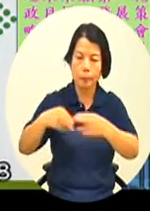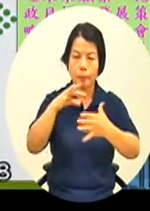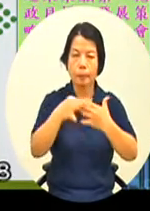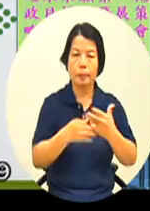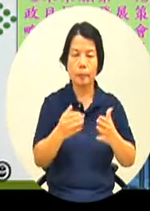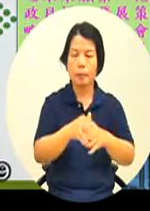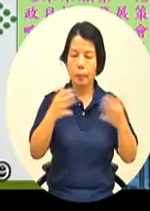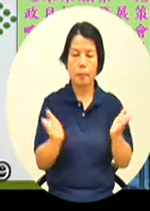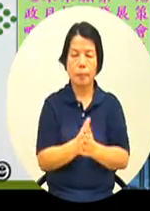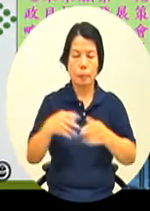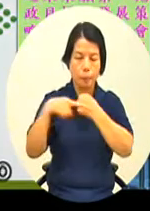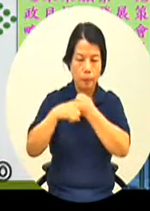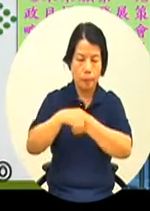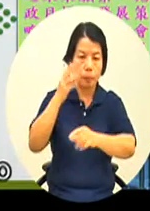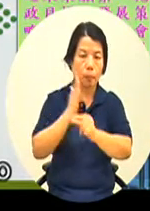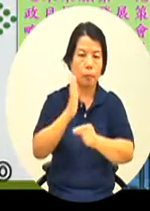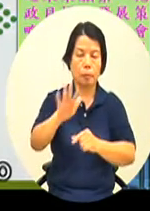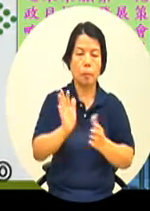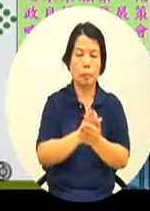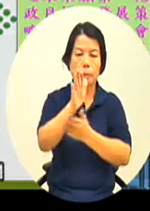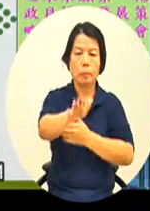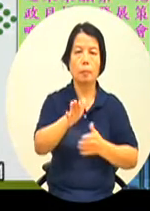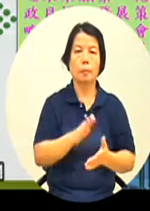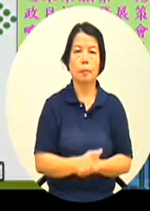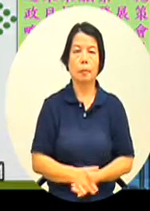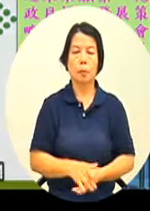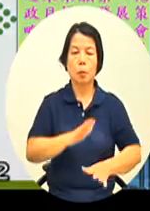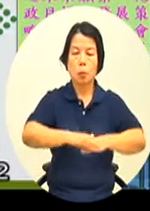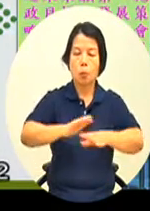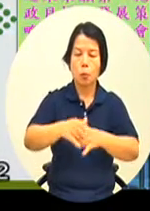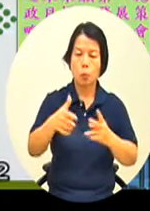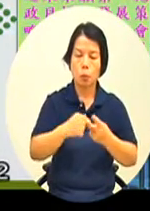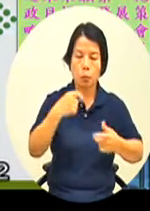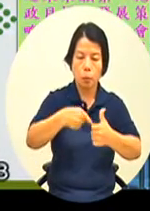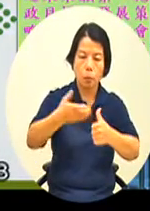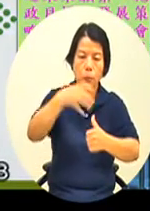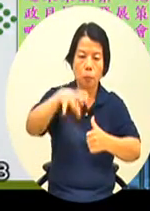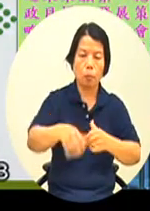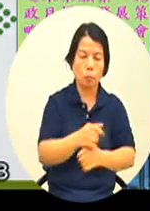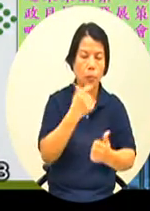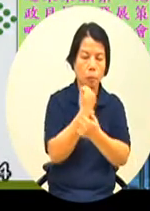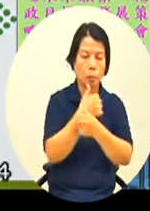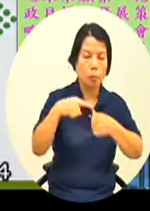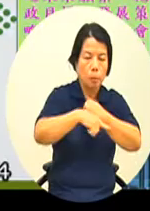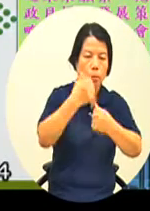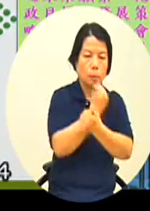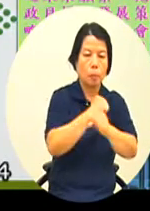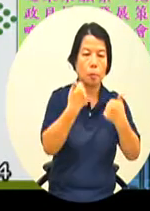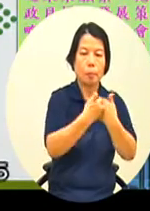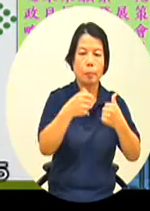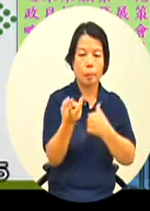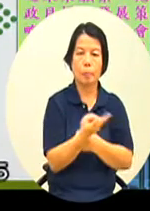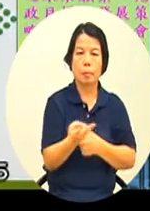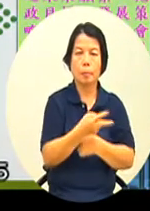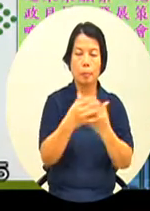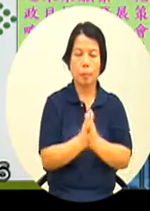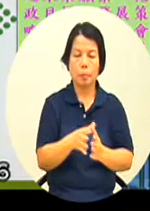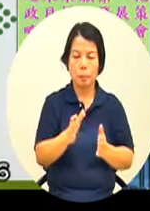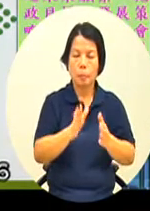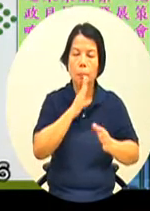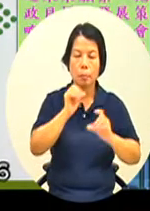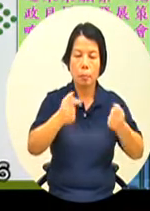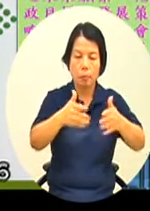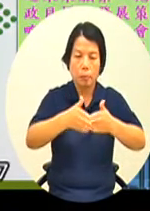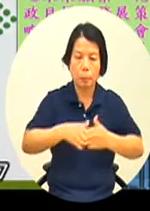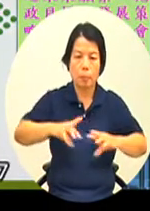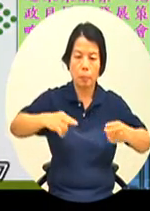已经有在研议当中。未来我们将会同教育局还有研考会，针对我们是否改制为